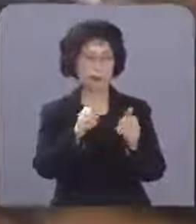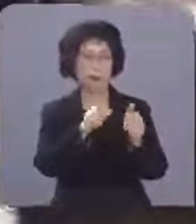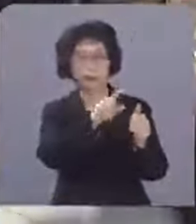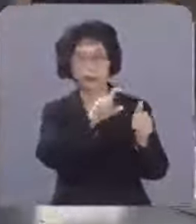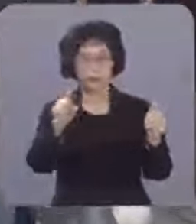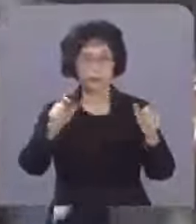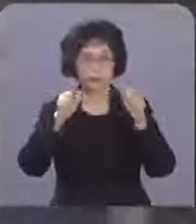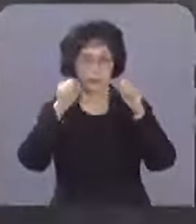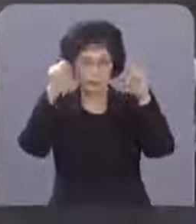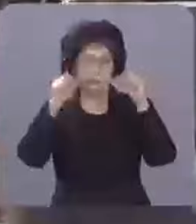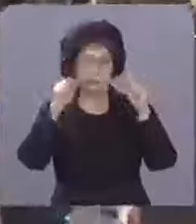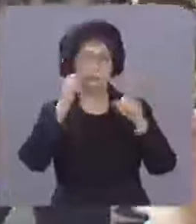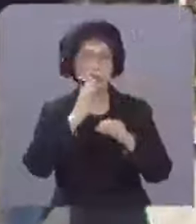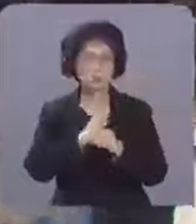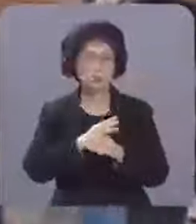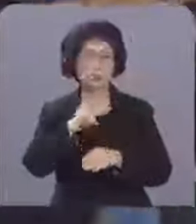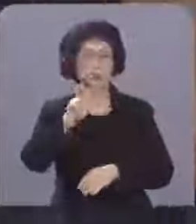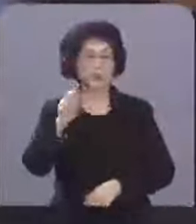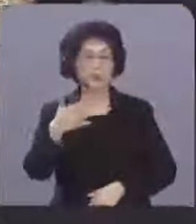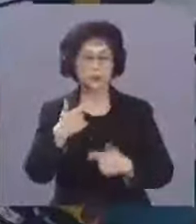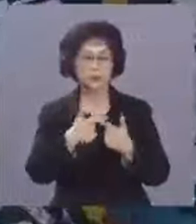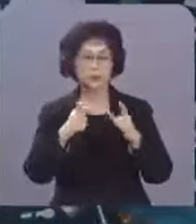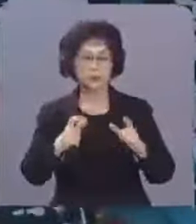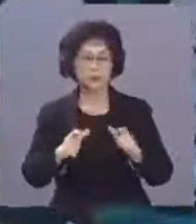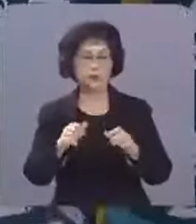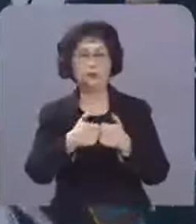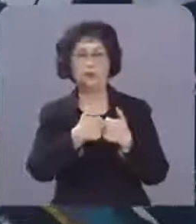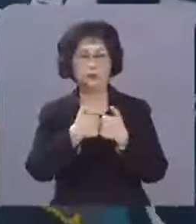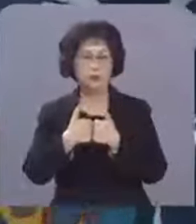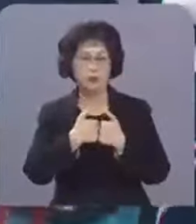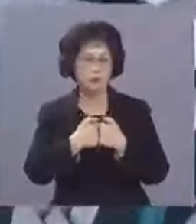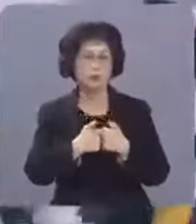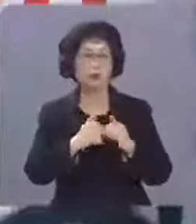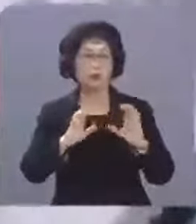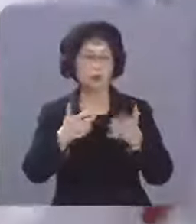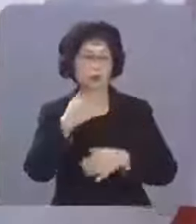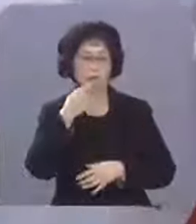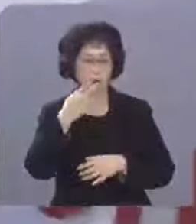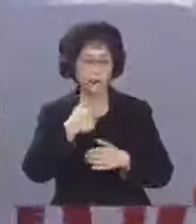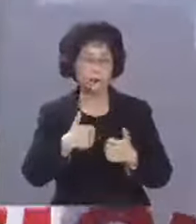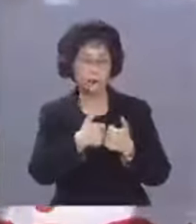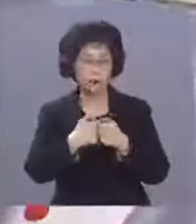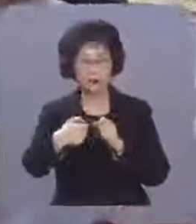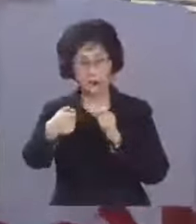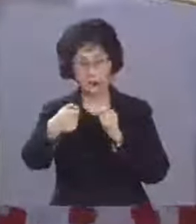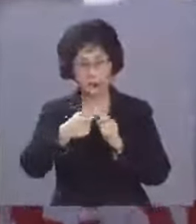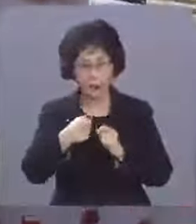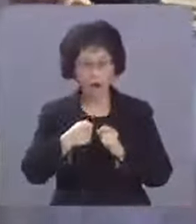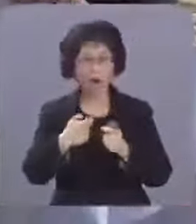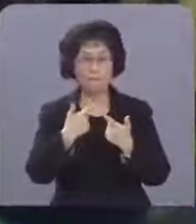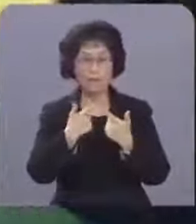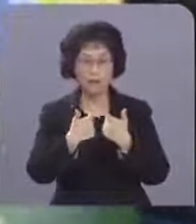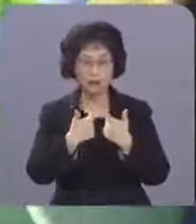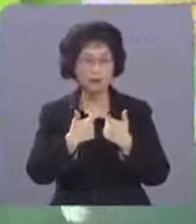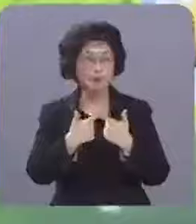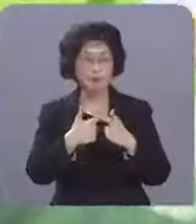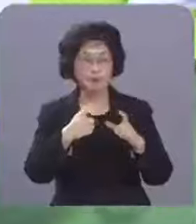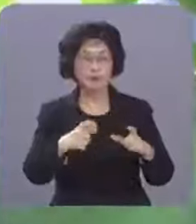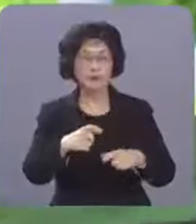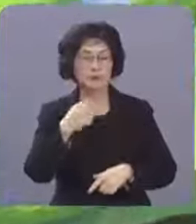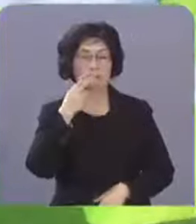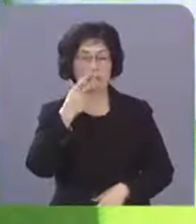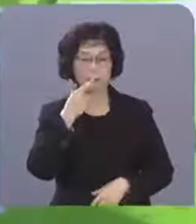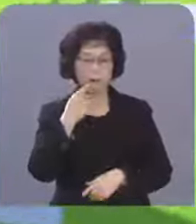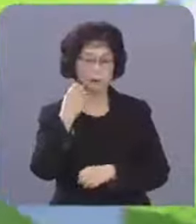들었습니다. 오는 25일부터 부산에서 열리는 국제 플라스틱 협약 회의를 앞두고 플라스틱 오염을 근본적으로